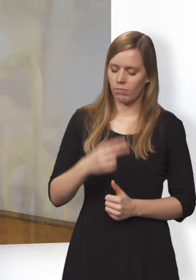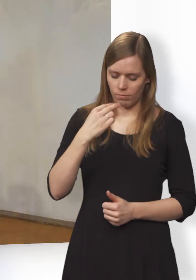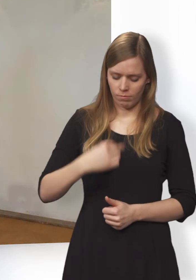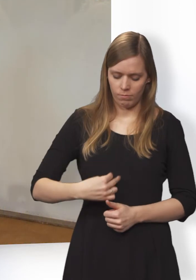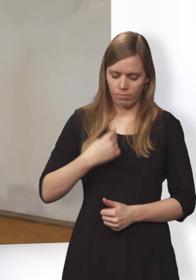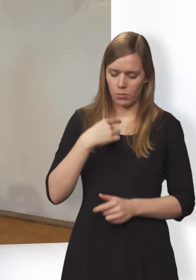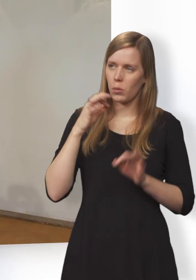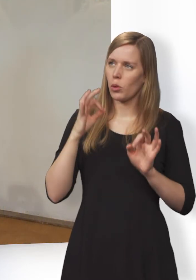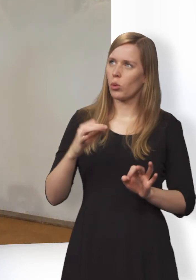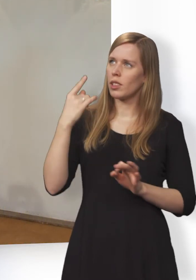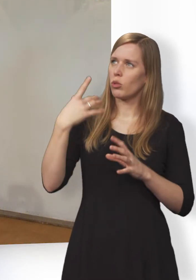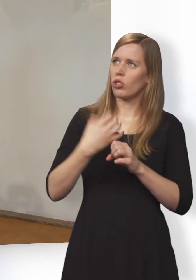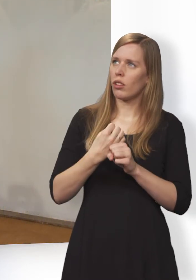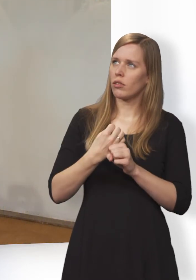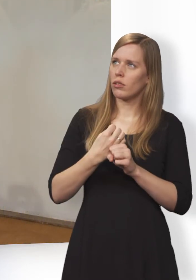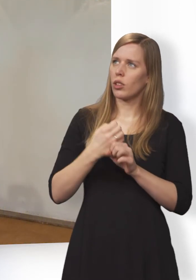wissen